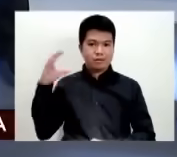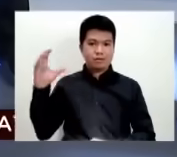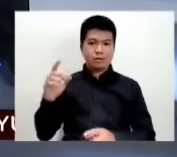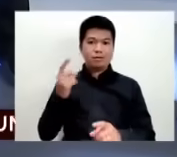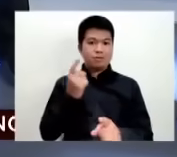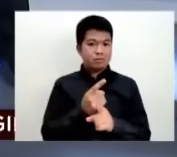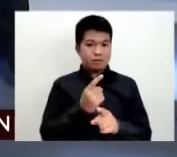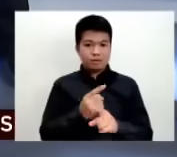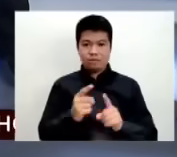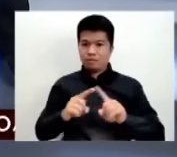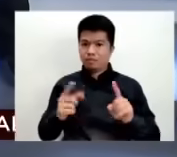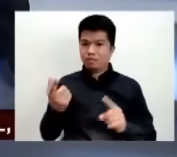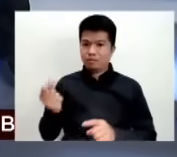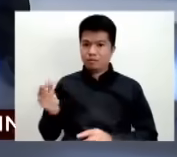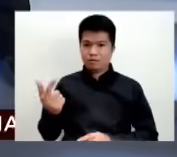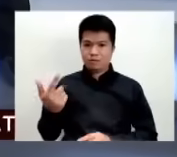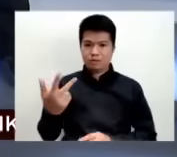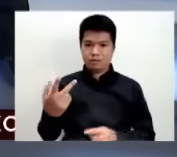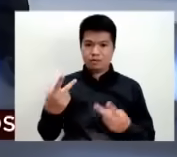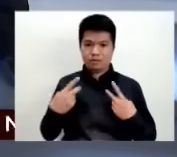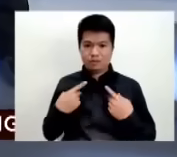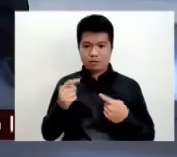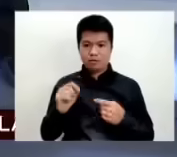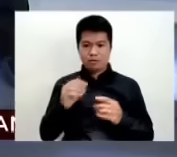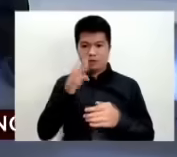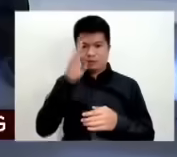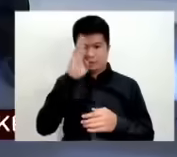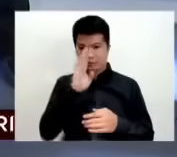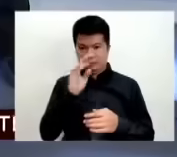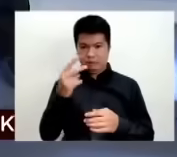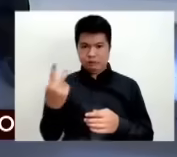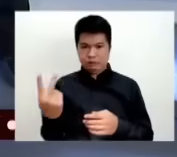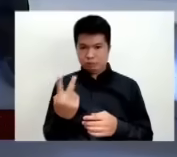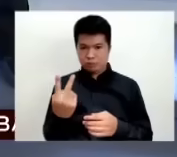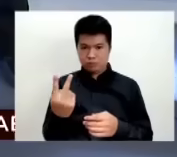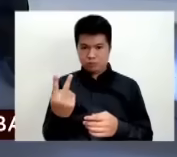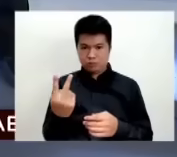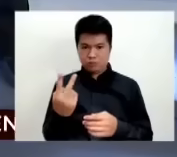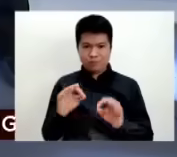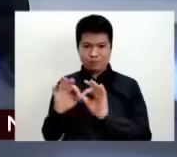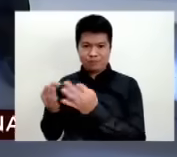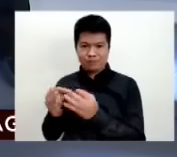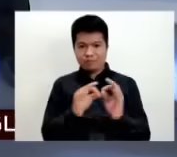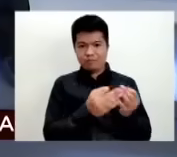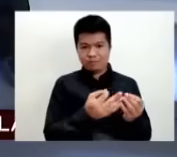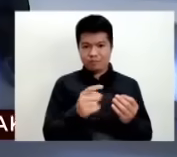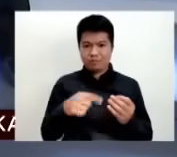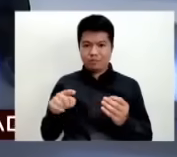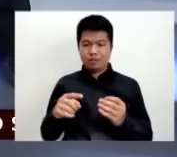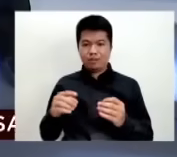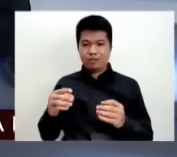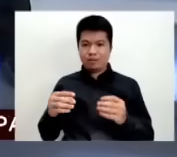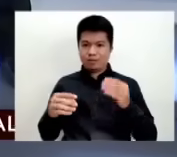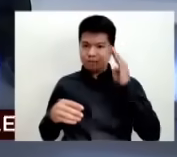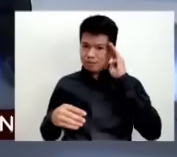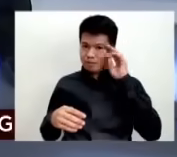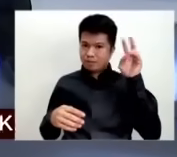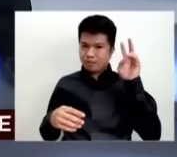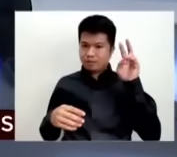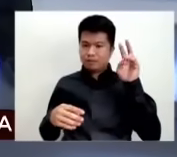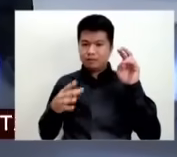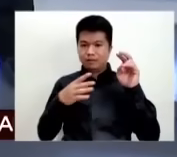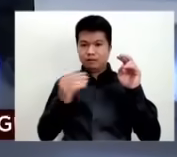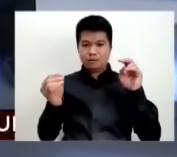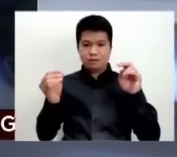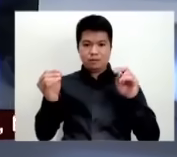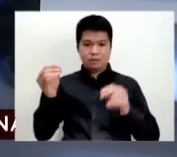2023 Pa Lamang nagkakaroon na po ng mga lamat sa pagitan ng dalawang pamilya lalo na pag isama mo sa pamilya Marcos ang Presidential cousin at at Speaker na si